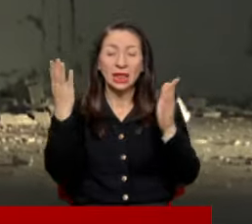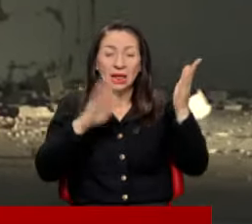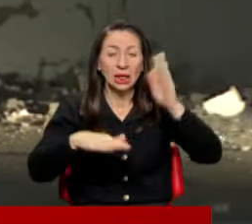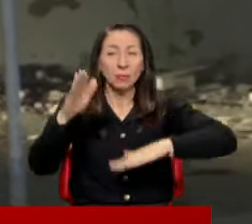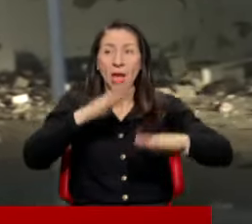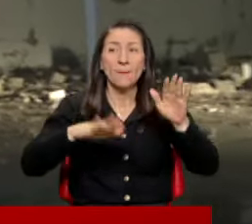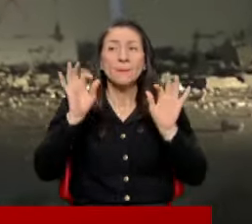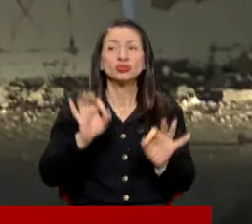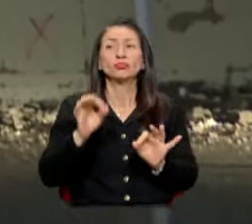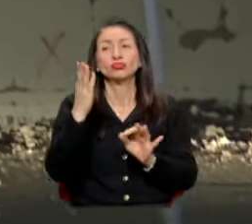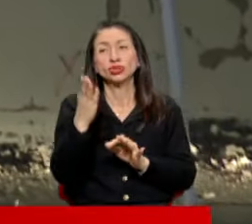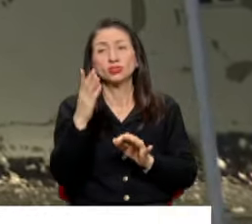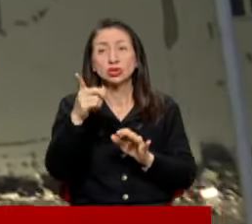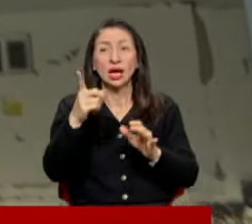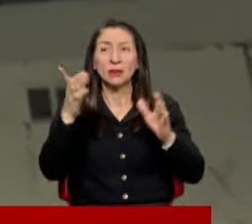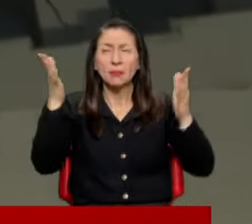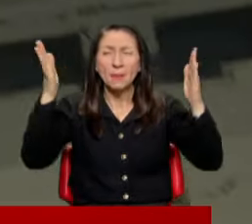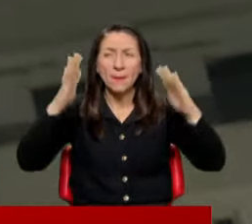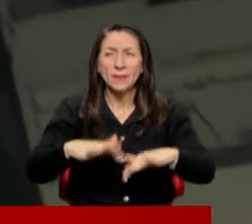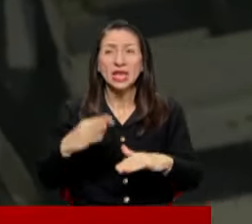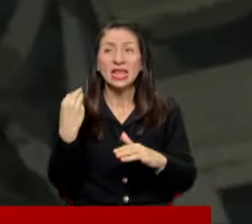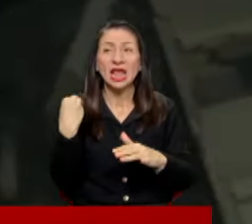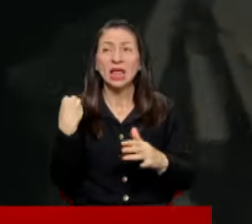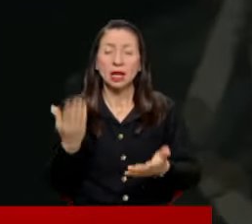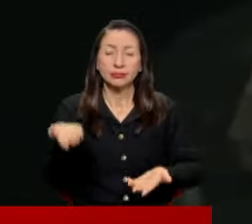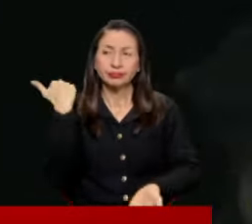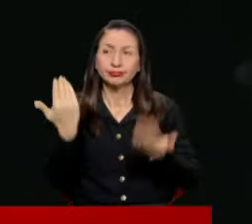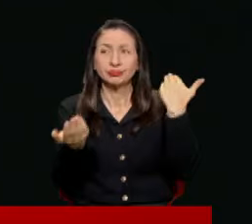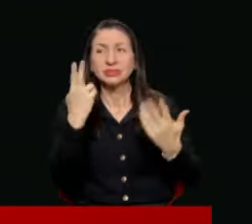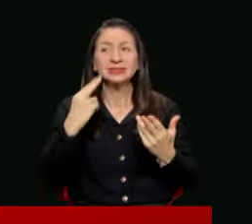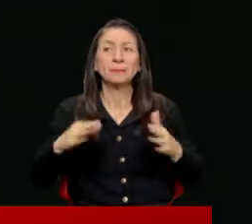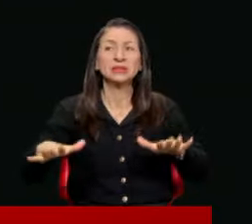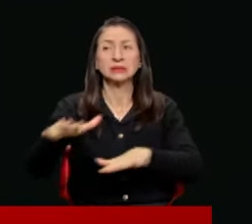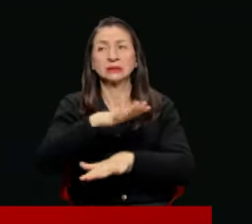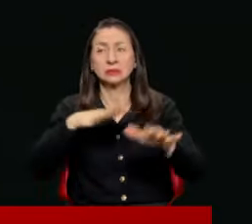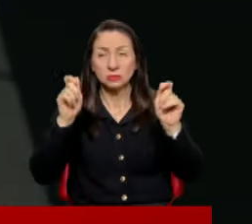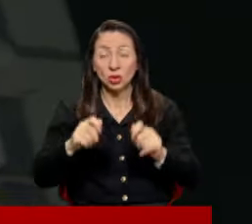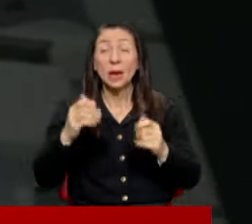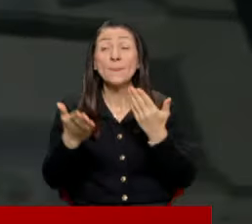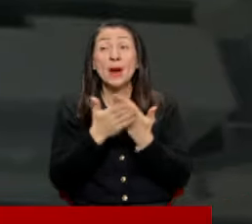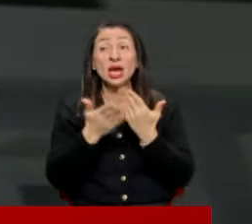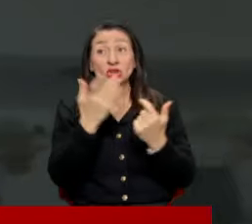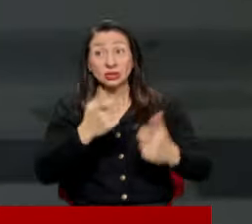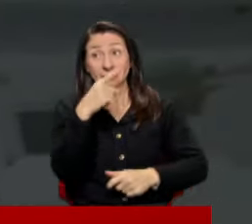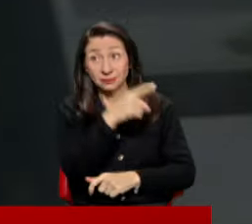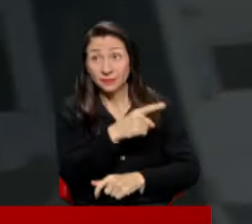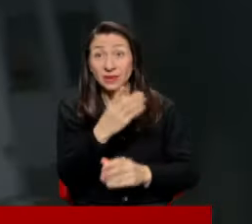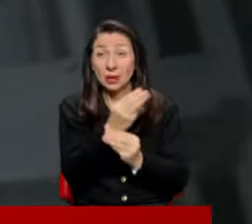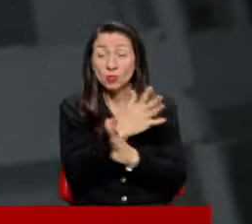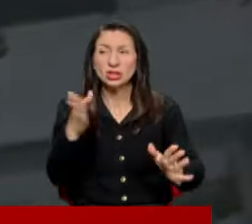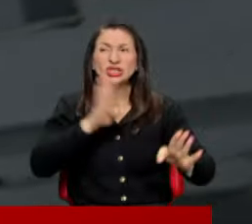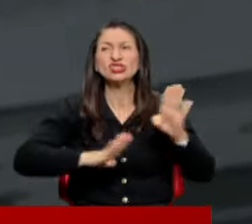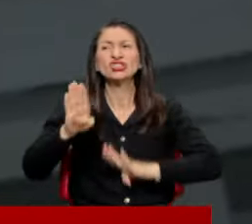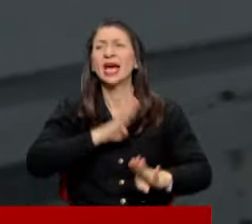başlamış burada enkazlar daha yeni yeni kaldırılmaya başlanmış kahramanmaraşlıların da en büyük